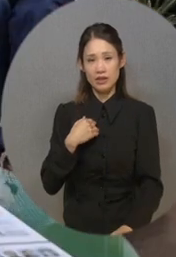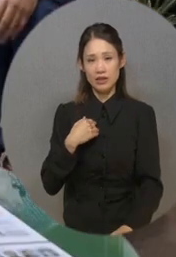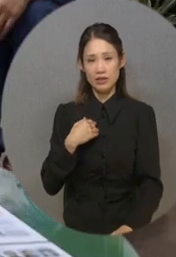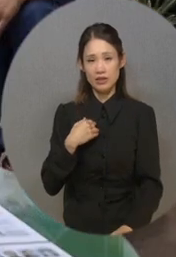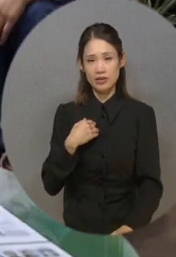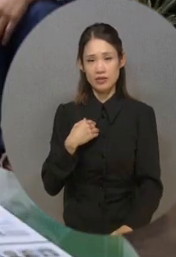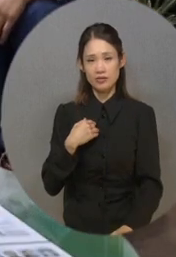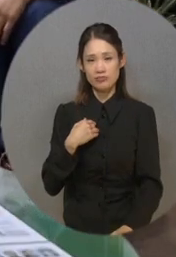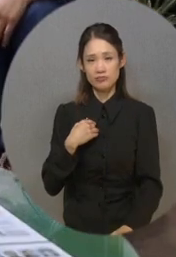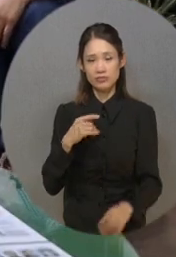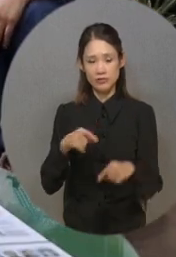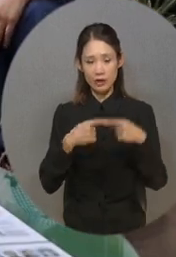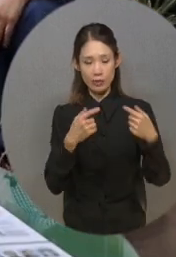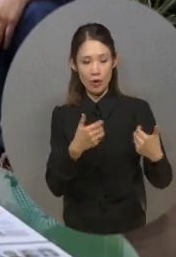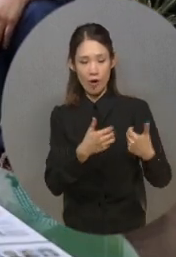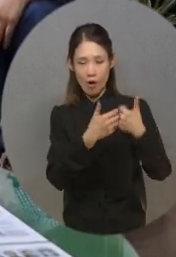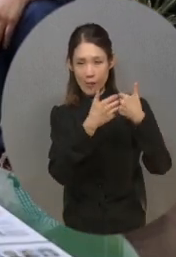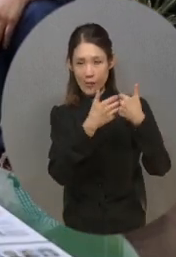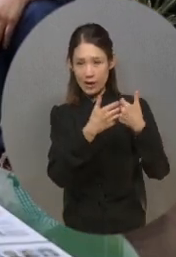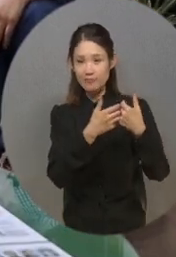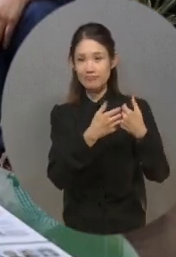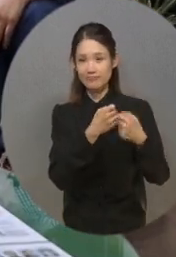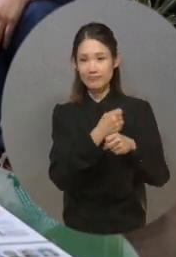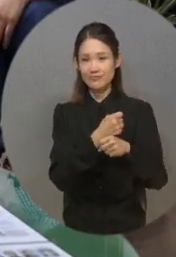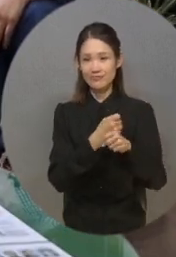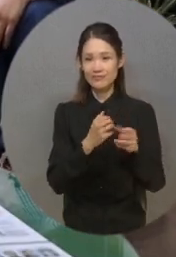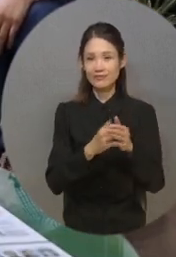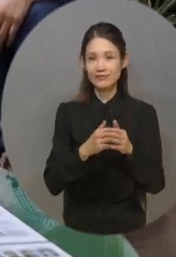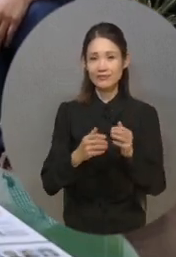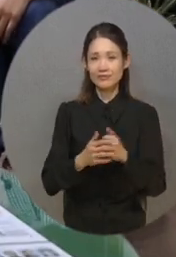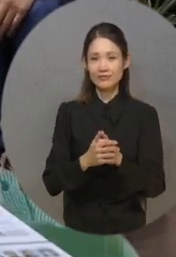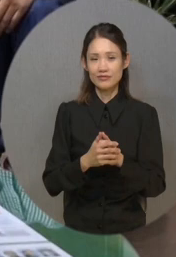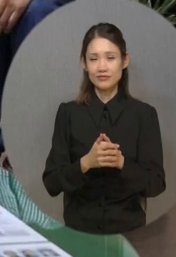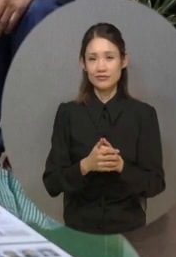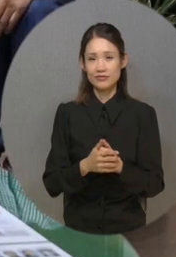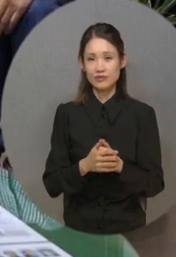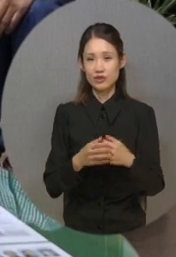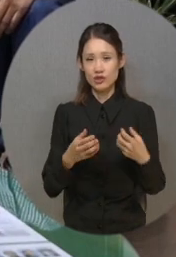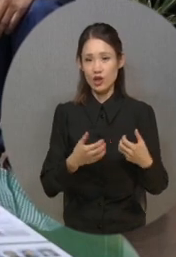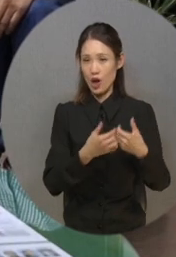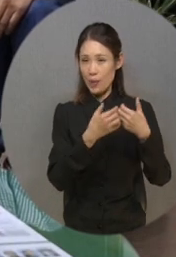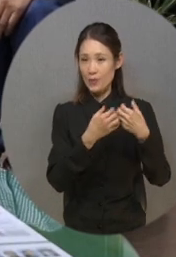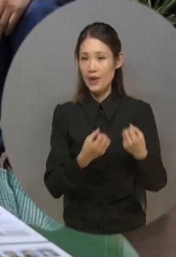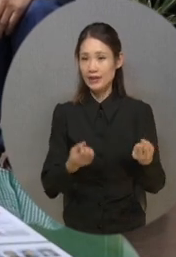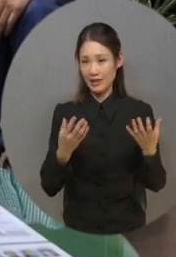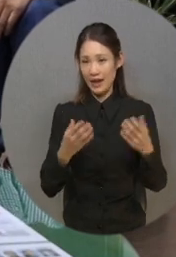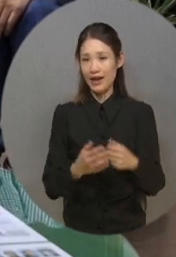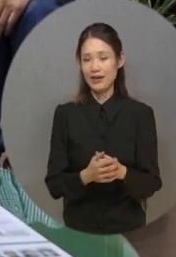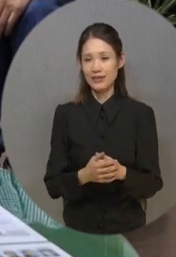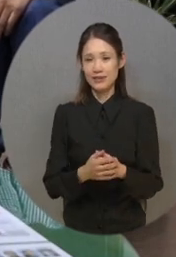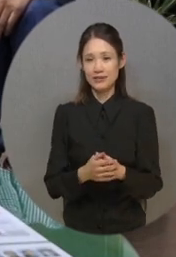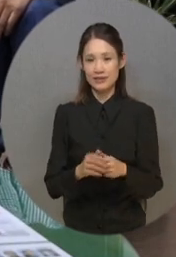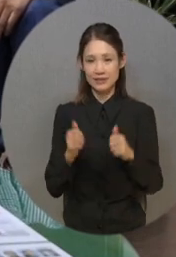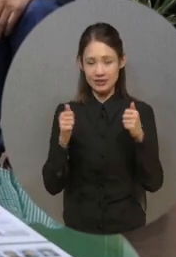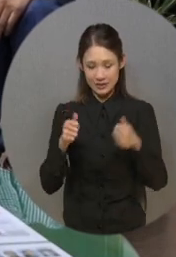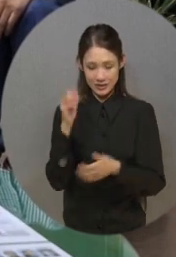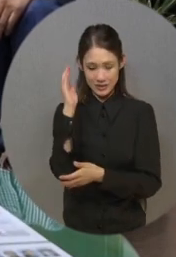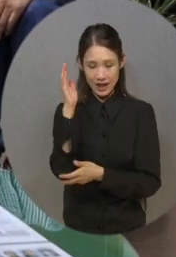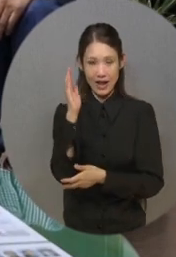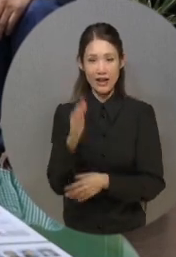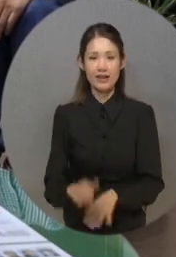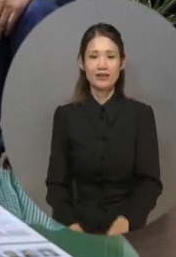또 제가 금배사를 또 제안을 했고 금배사 한번 하시죠. 금배사는요 제가